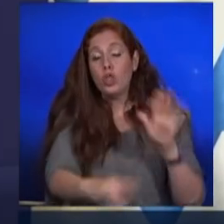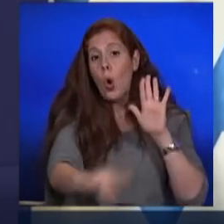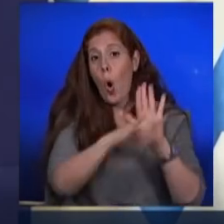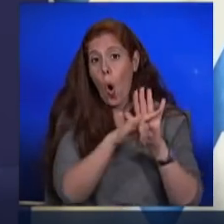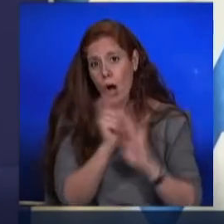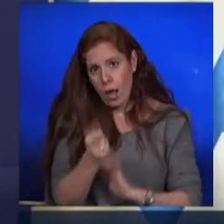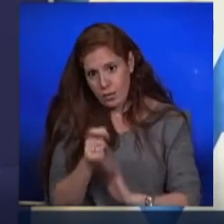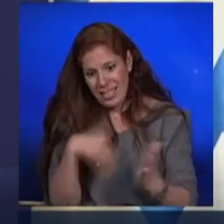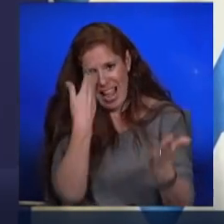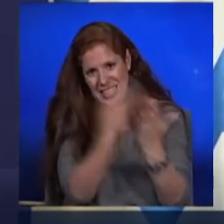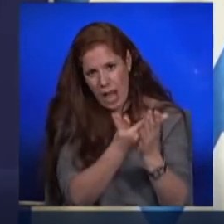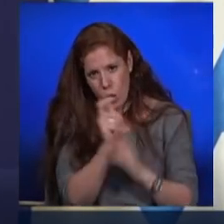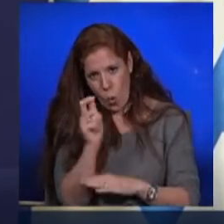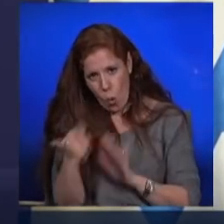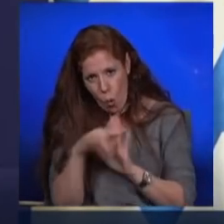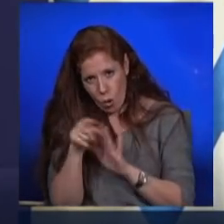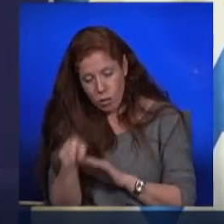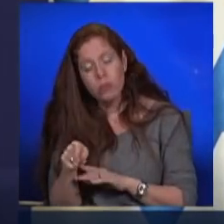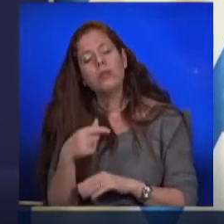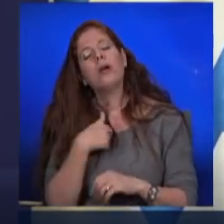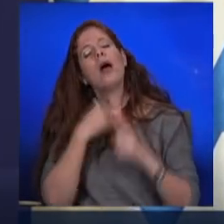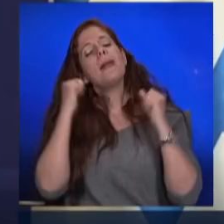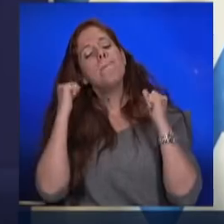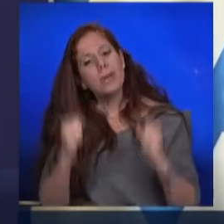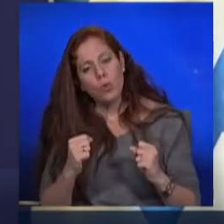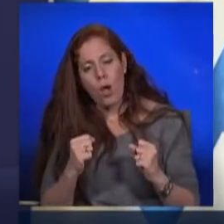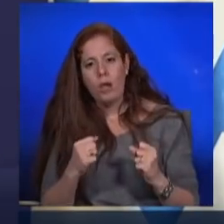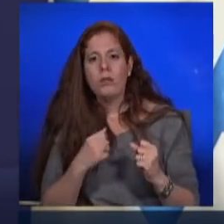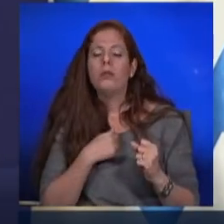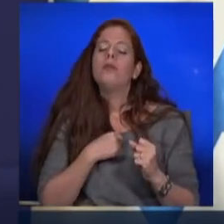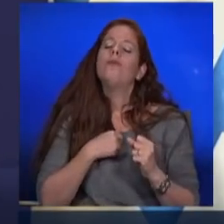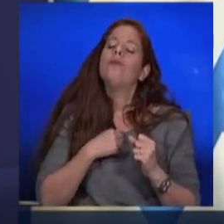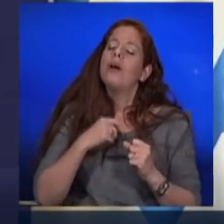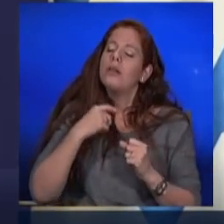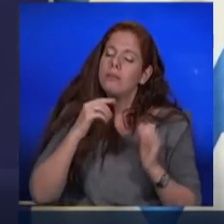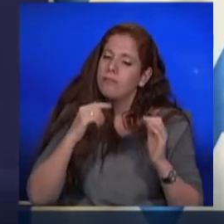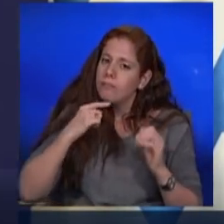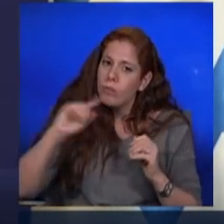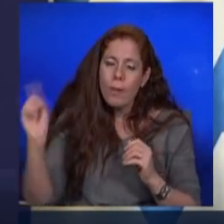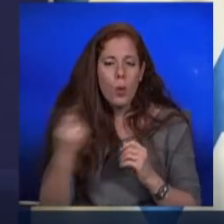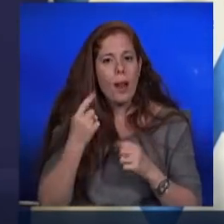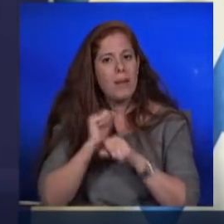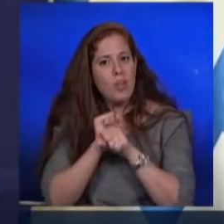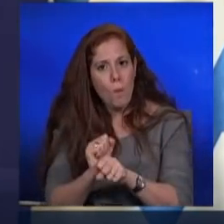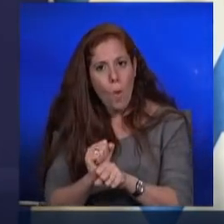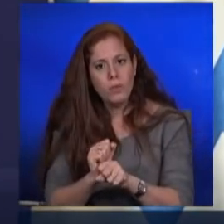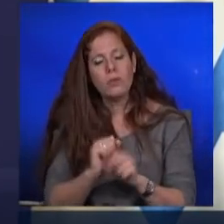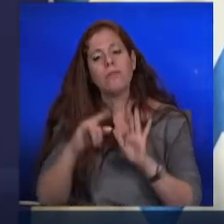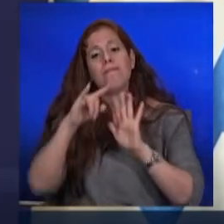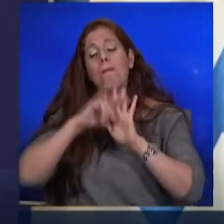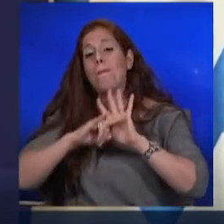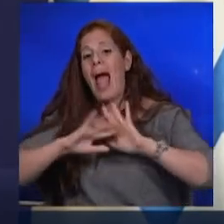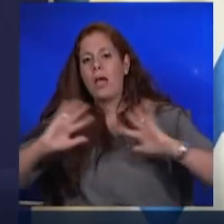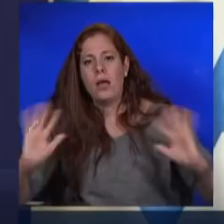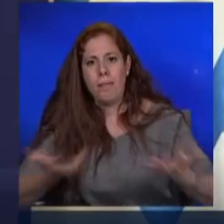חוק, ואני בטוח, ואני קורא לכל חלקי הבית לתמוך בזה בחקיקת בזק.